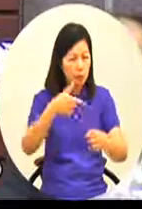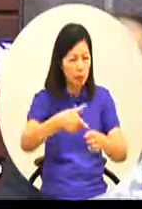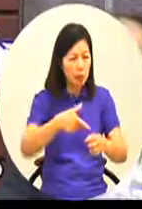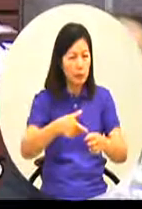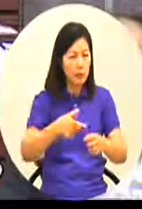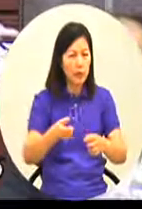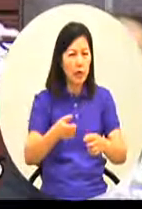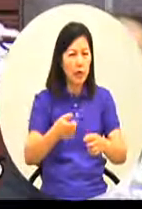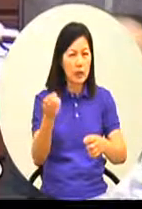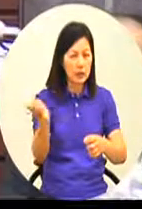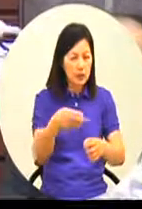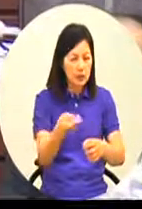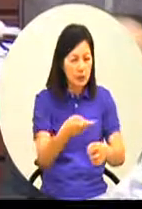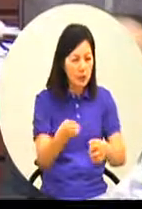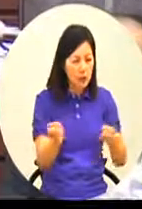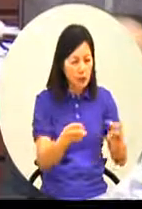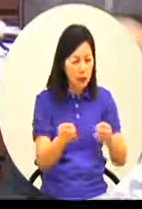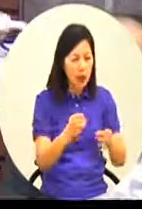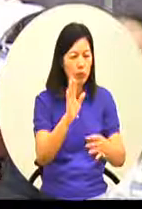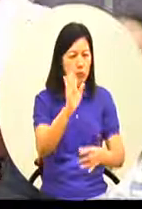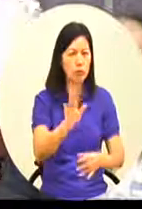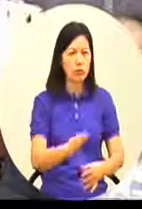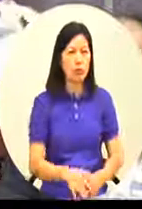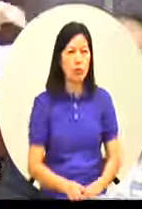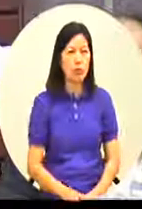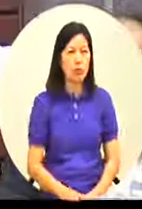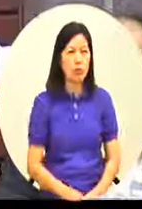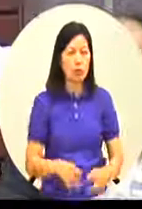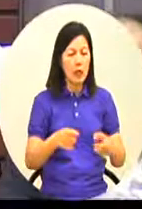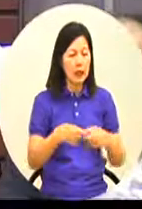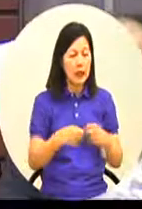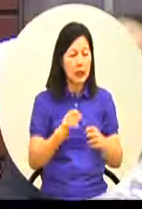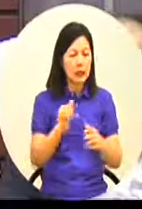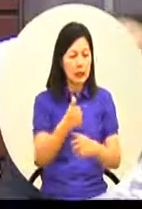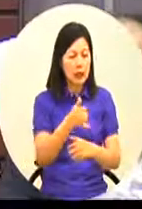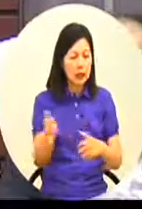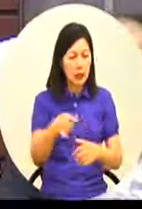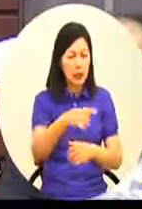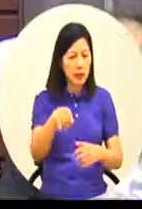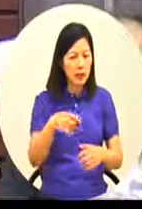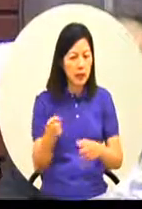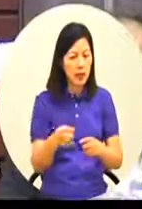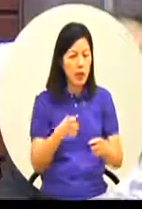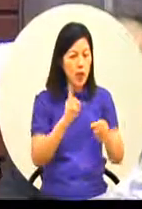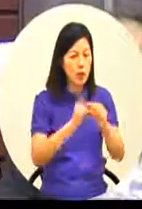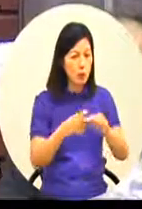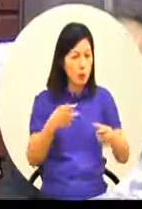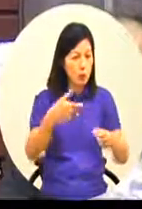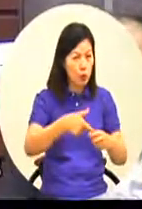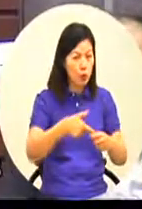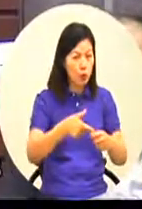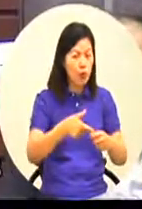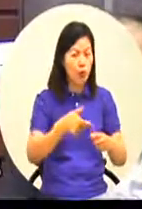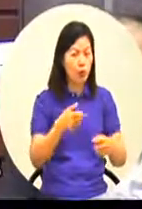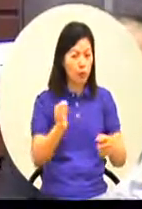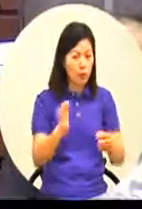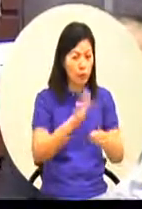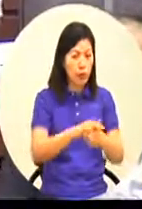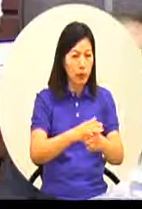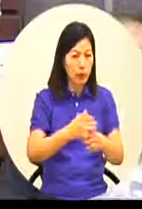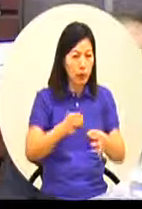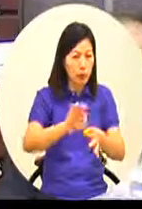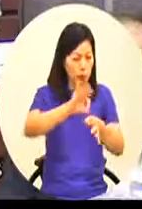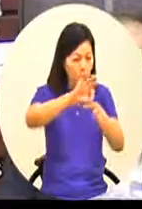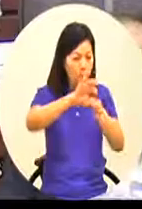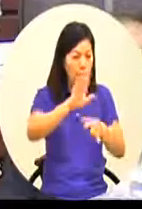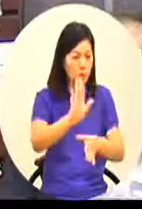啦。哦，当初是我们的跟林园社会拍拼哈。把中油的补助一直提升嘛，啊，中油也一